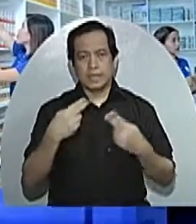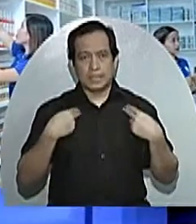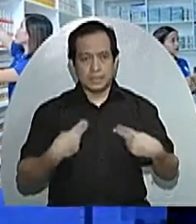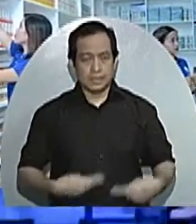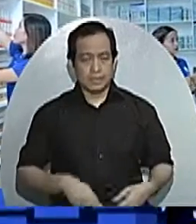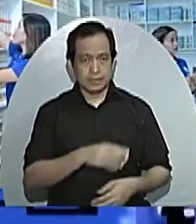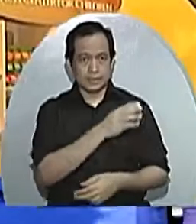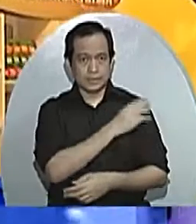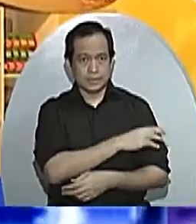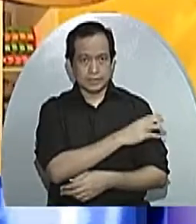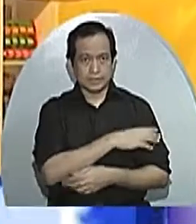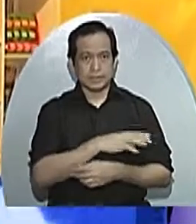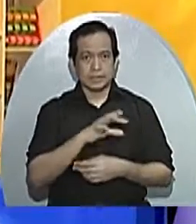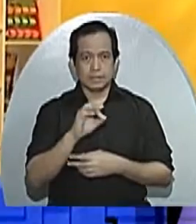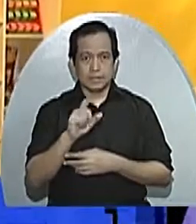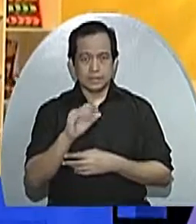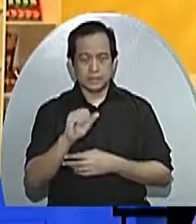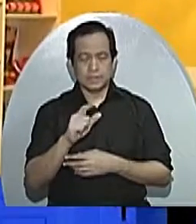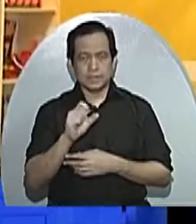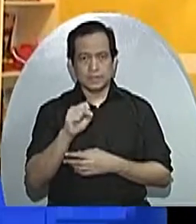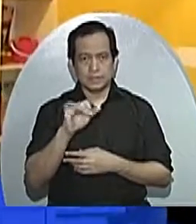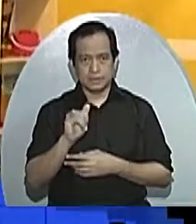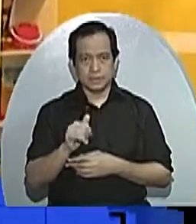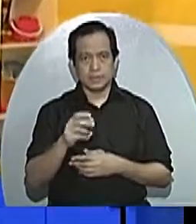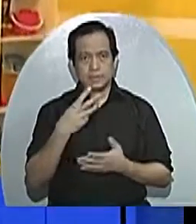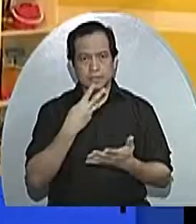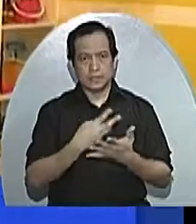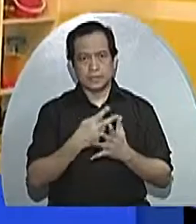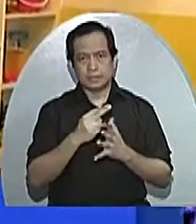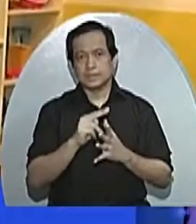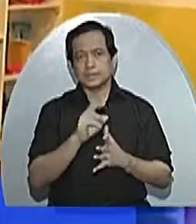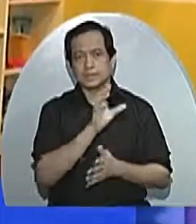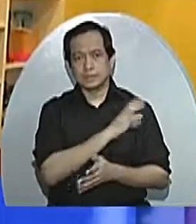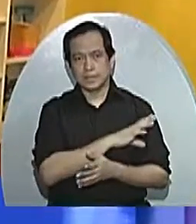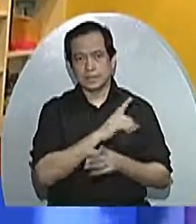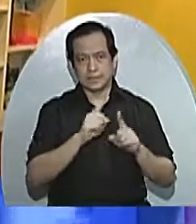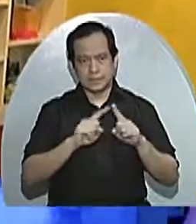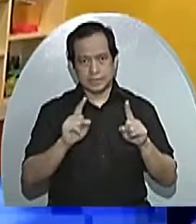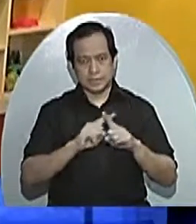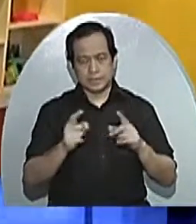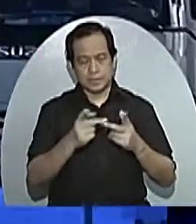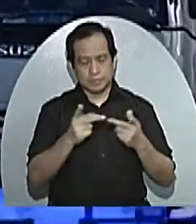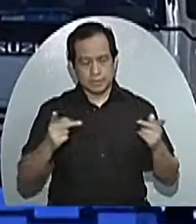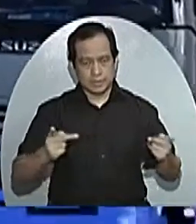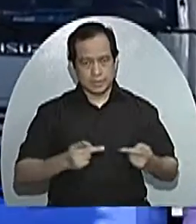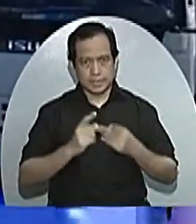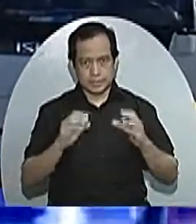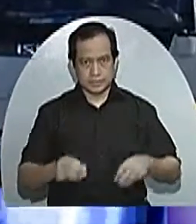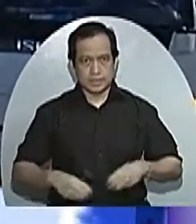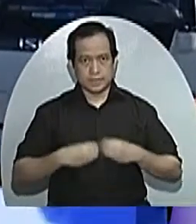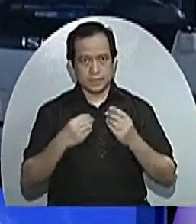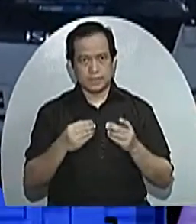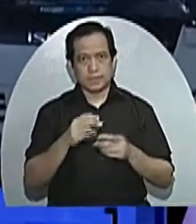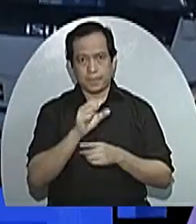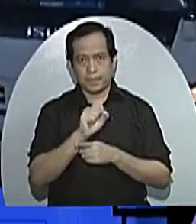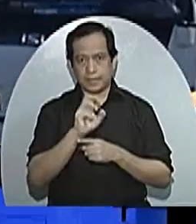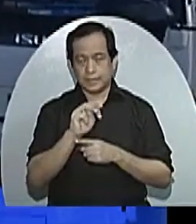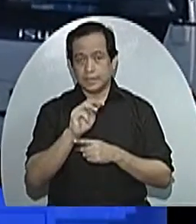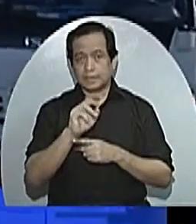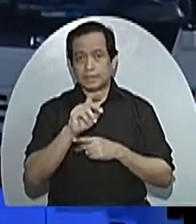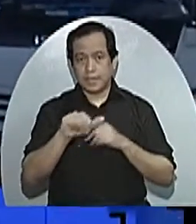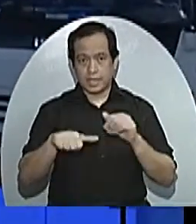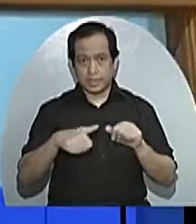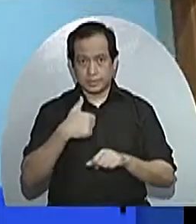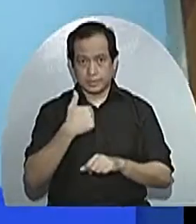barangay health centers at Felicidad C Wellness Centers sa iba't ibang mga lugar. Naghahati din ang